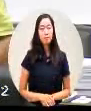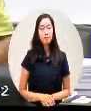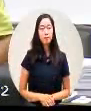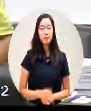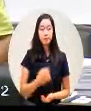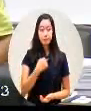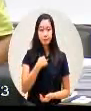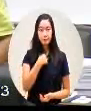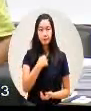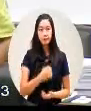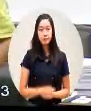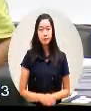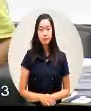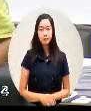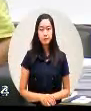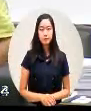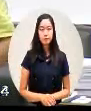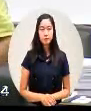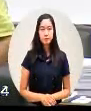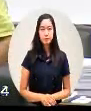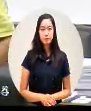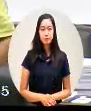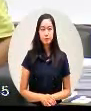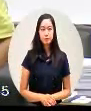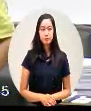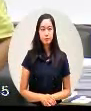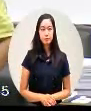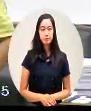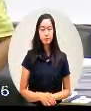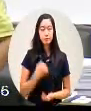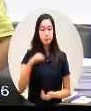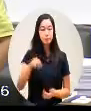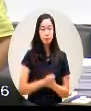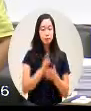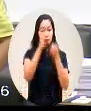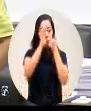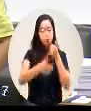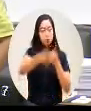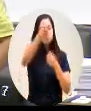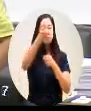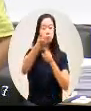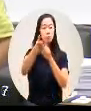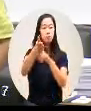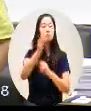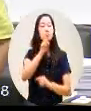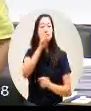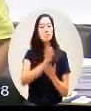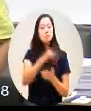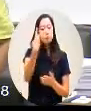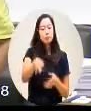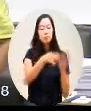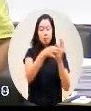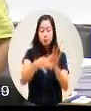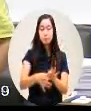本席哈，算咱议长的话哈，继续讲